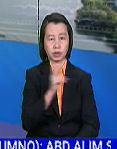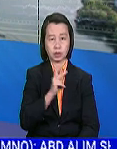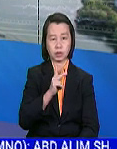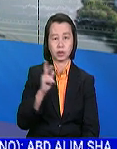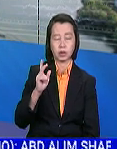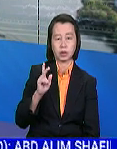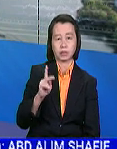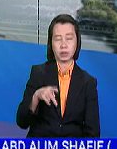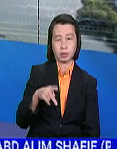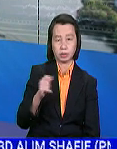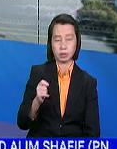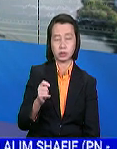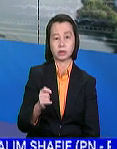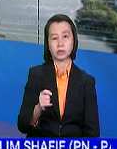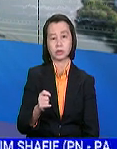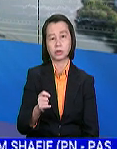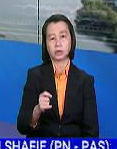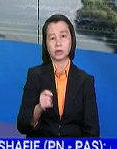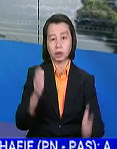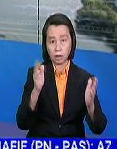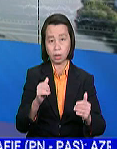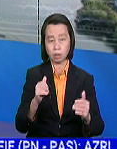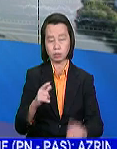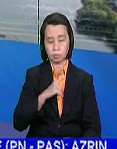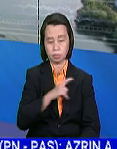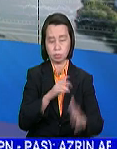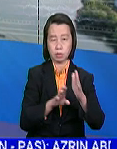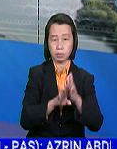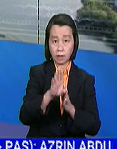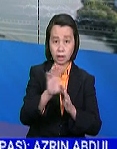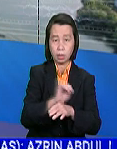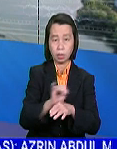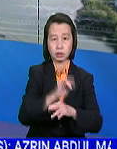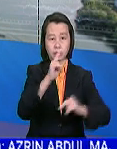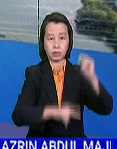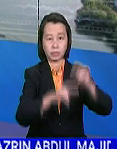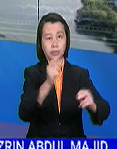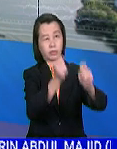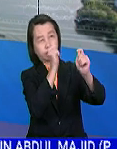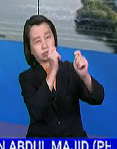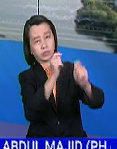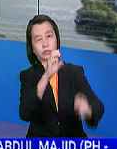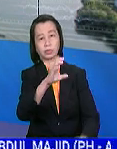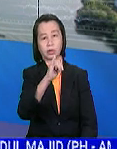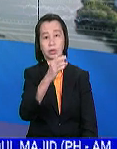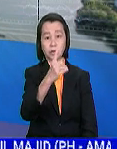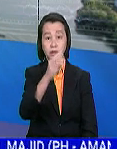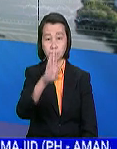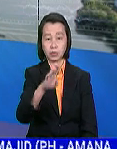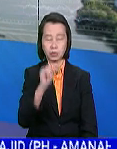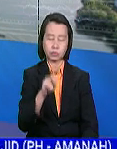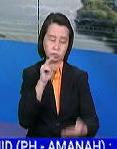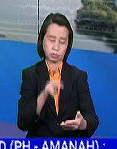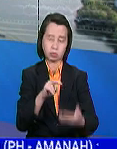perubahan Muhammad Hamzah Nawang Spain berharap lembaga pembangunan industri pembinaan Malaysia SID dapat